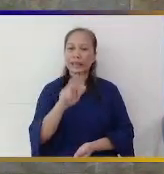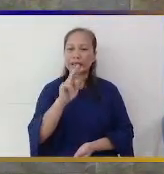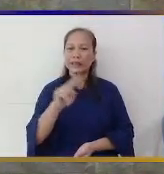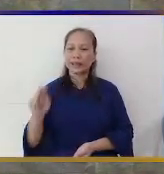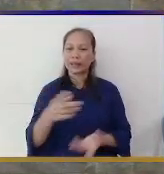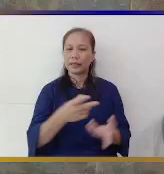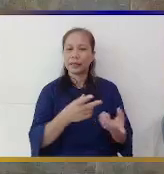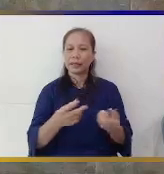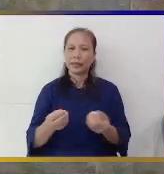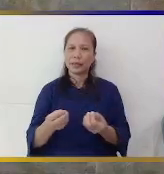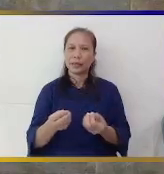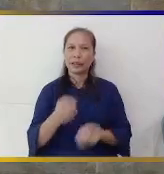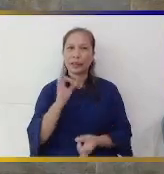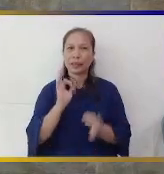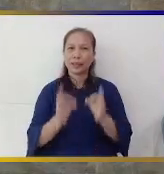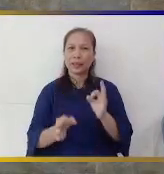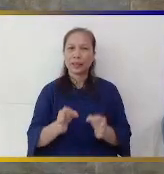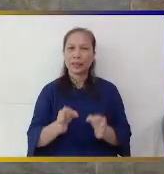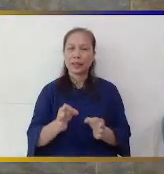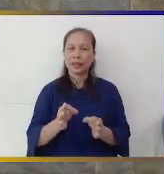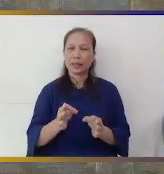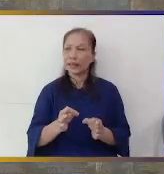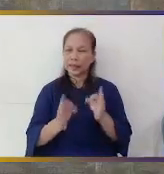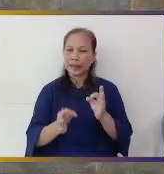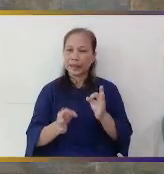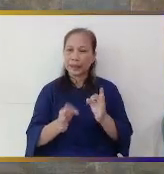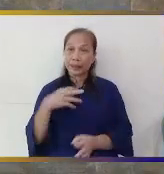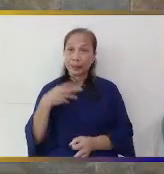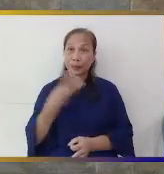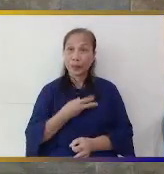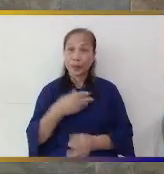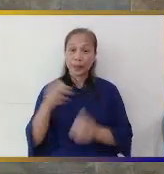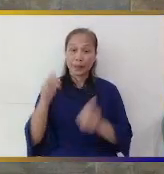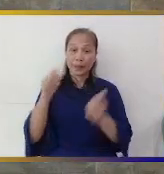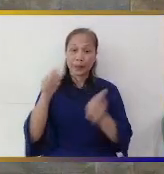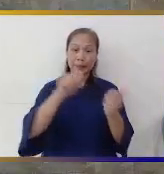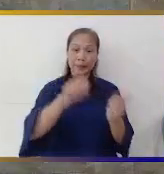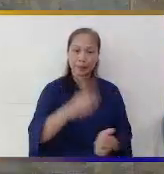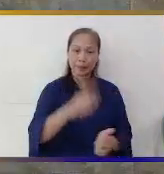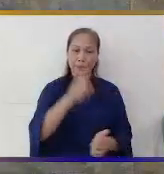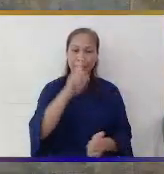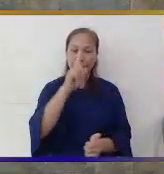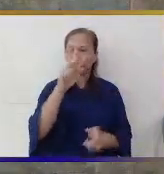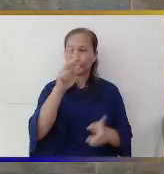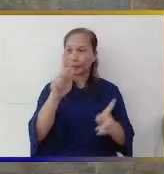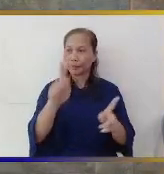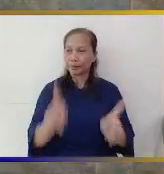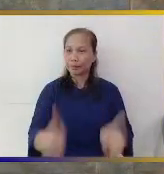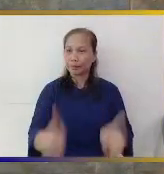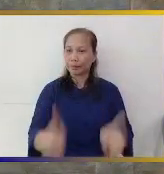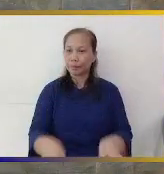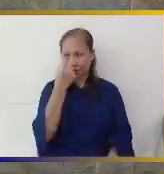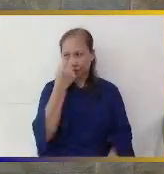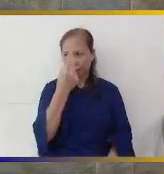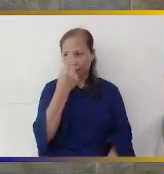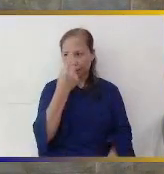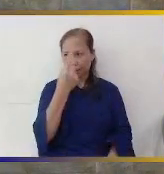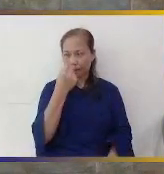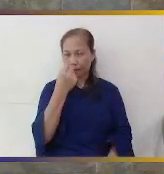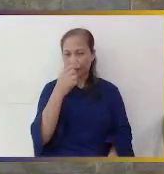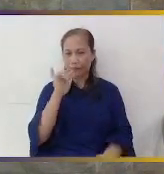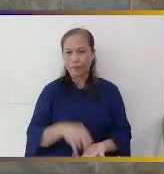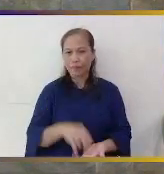mo yung tao dapat naiintindihan yun yung isa sa mga number one na kinilalang